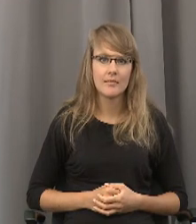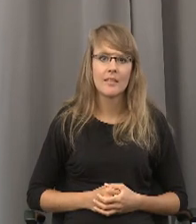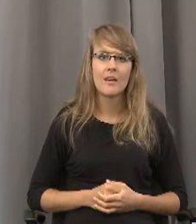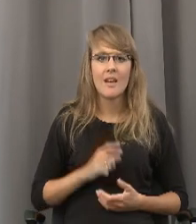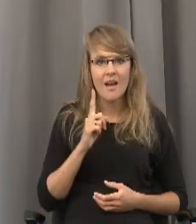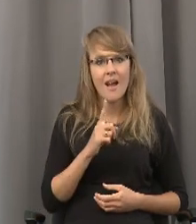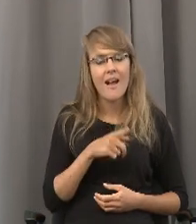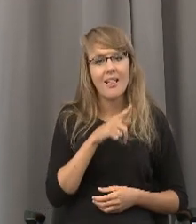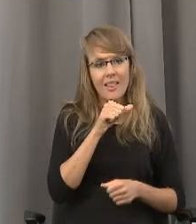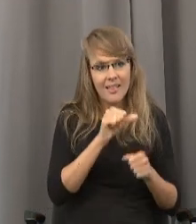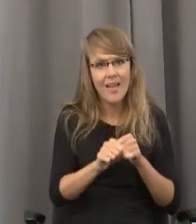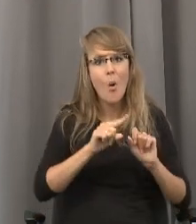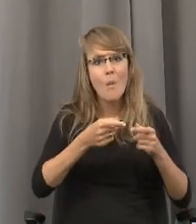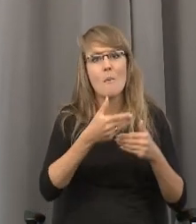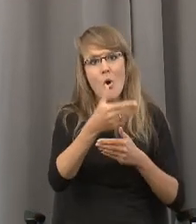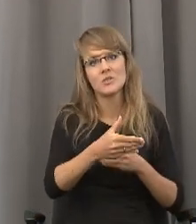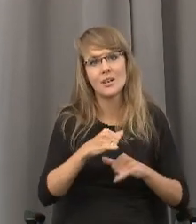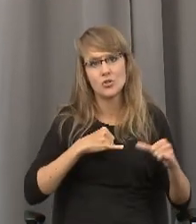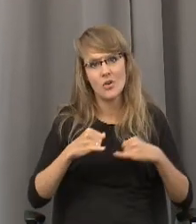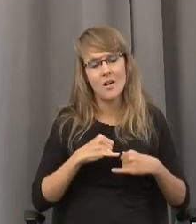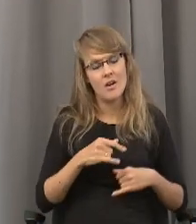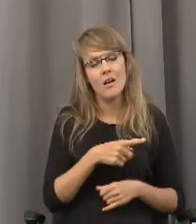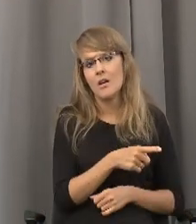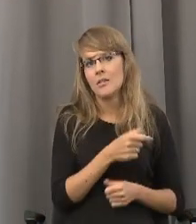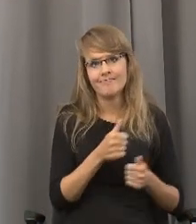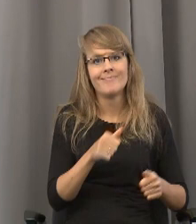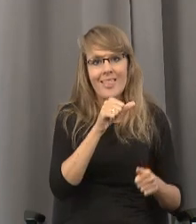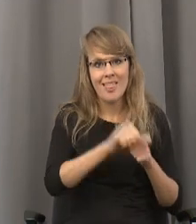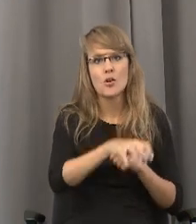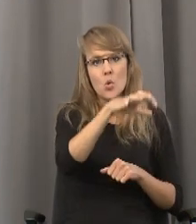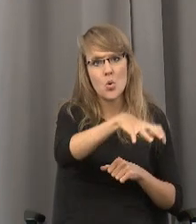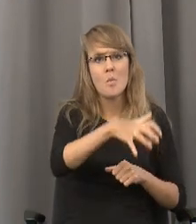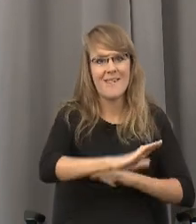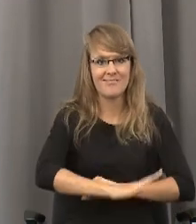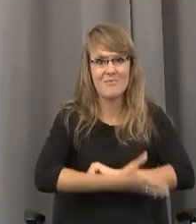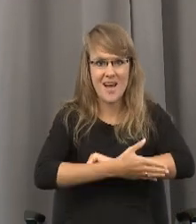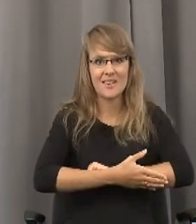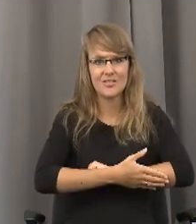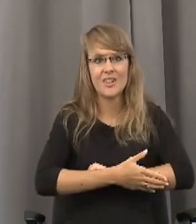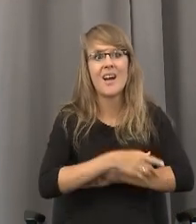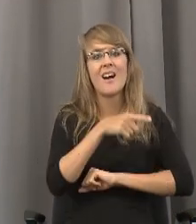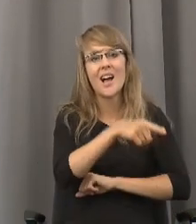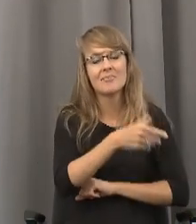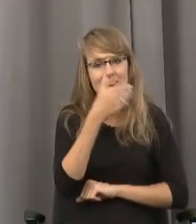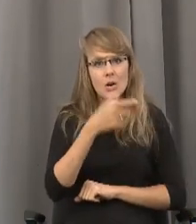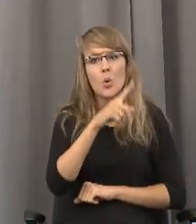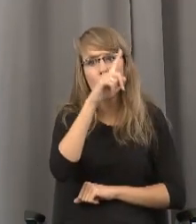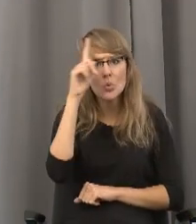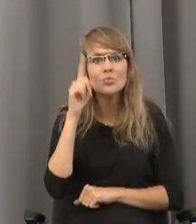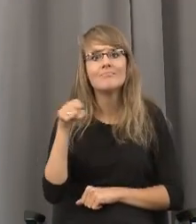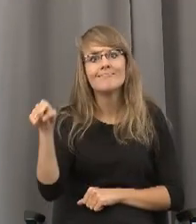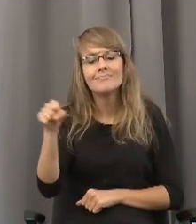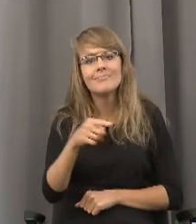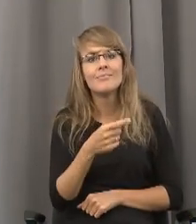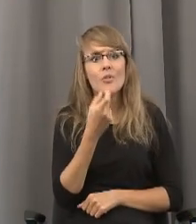są te organizacje pozarządowe, bo one rzeczywiście mają grupy wsparcia i dzięki temu ludzie cokolwiek wiedzą, prawda, tam gdzieś,